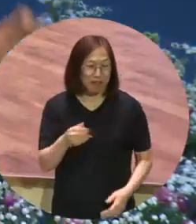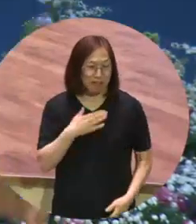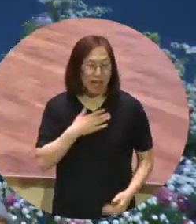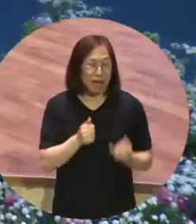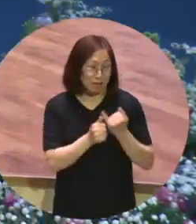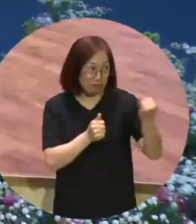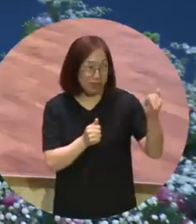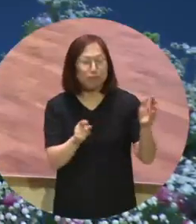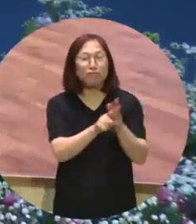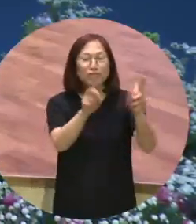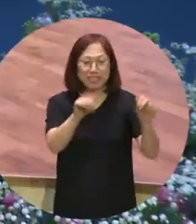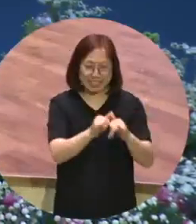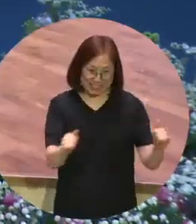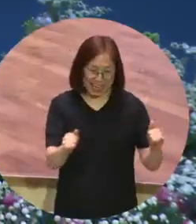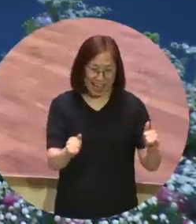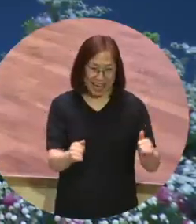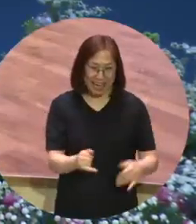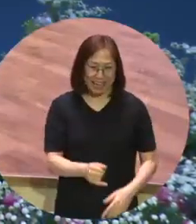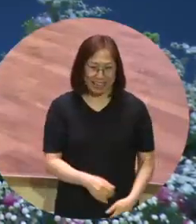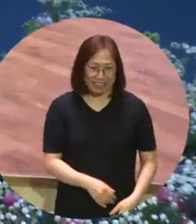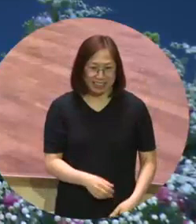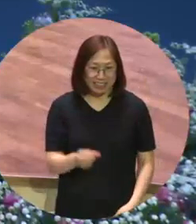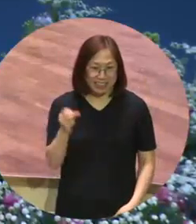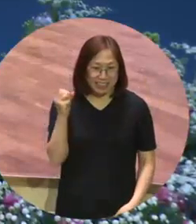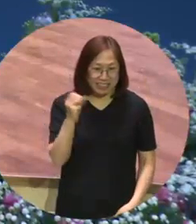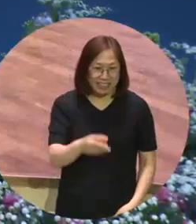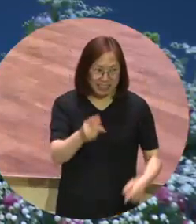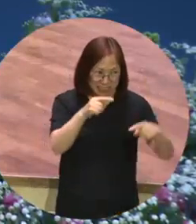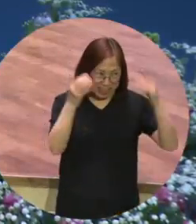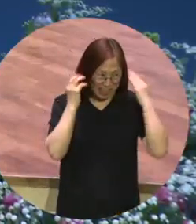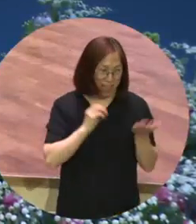섰어 섰어. 근데 뭔 재수생하고 합니까?